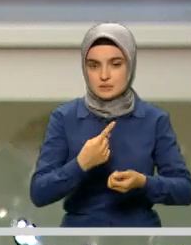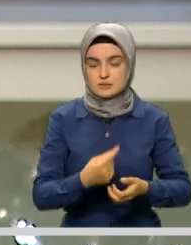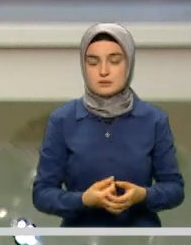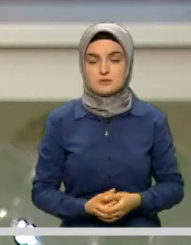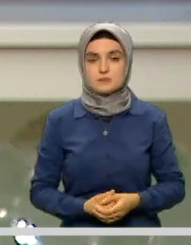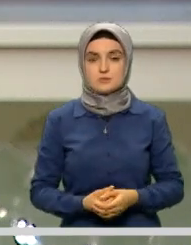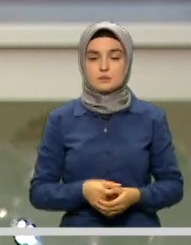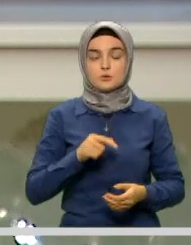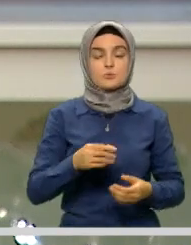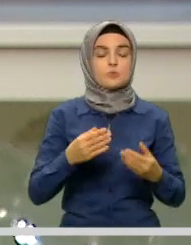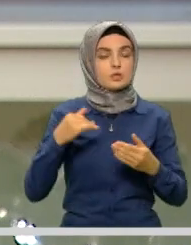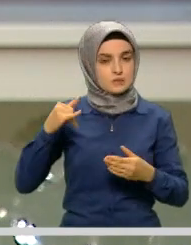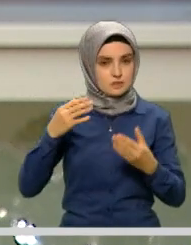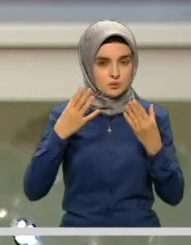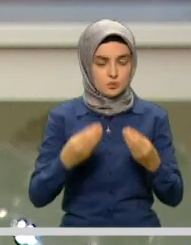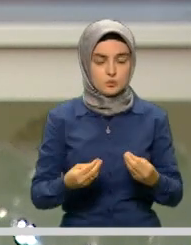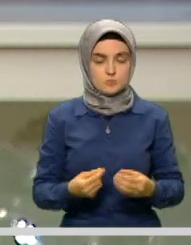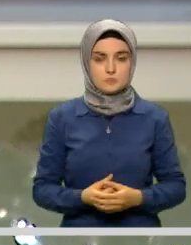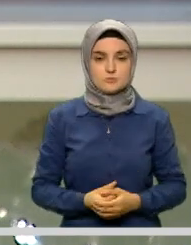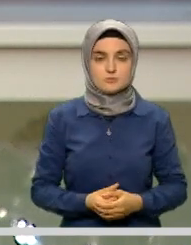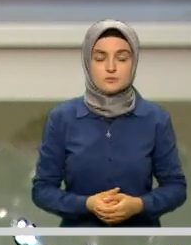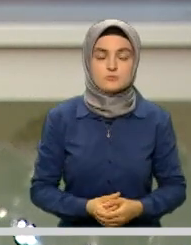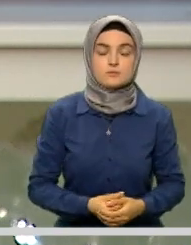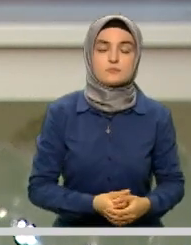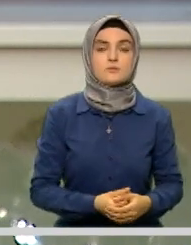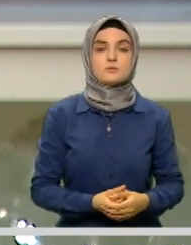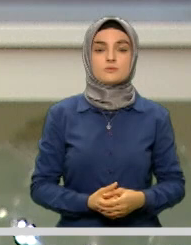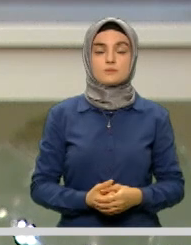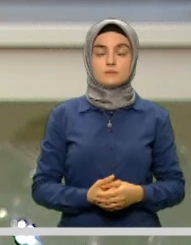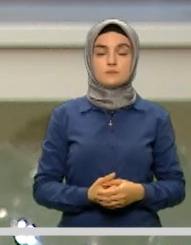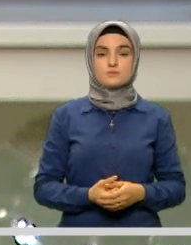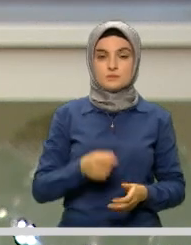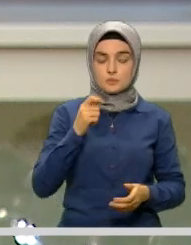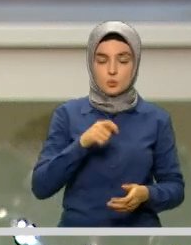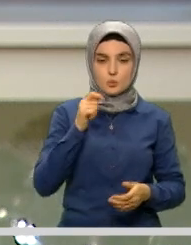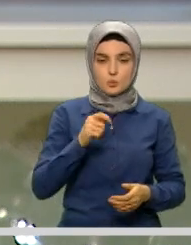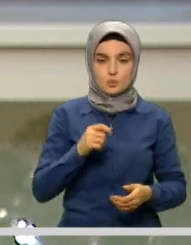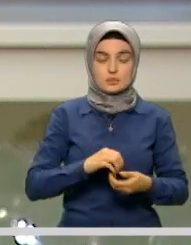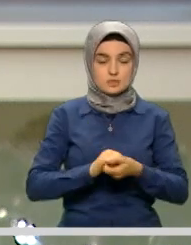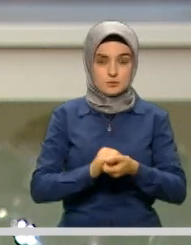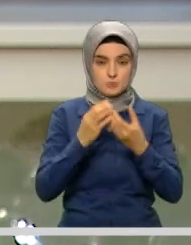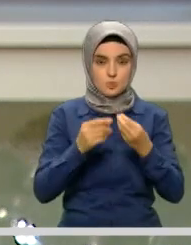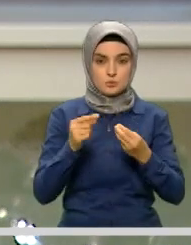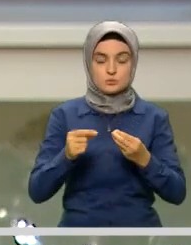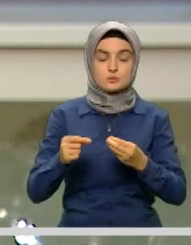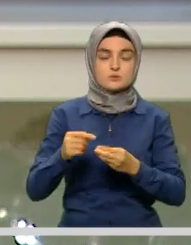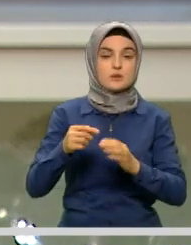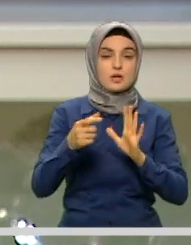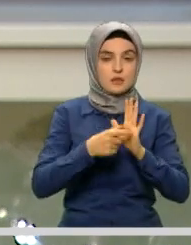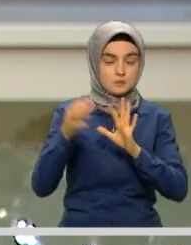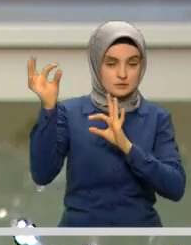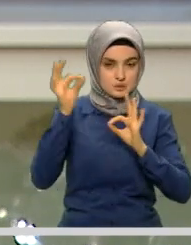şekilde yaklaşmaktır. Hatta Ka'b bin Malik'ten örnek evet, verdiniz evet. Değil mi? O gerçekten o kadar samimi geldi ki ayet inene kadar süreç